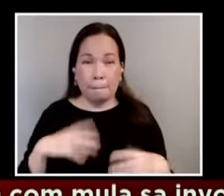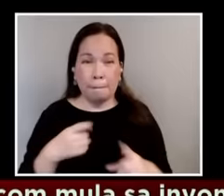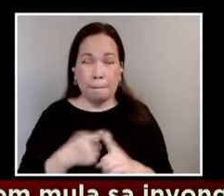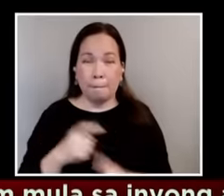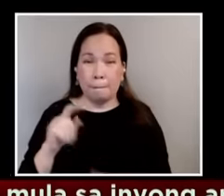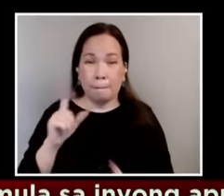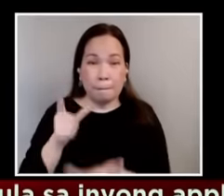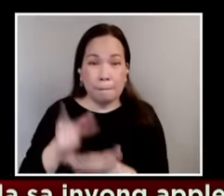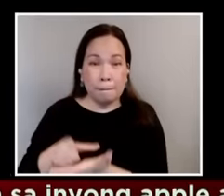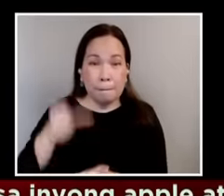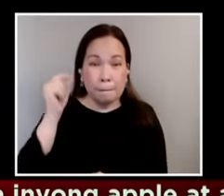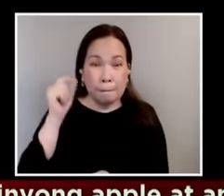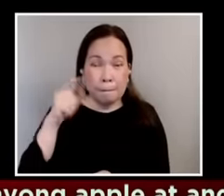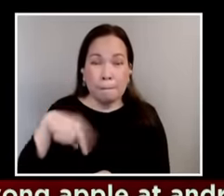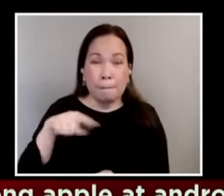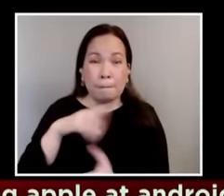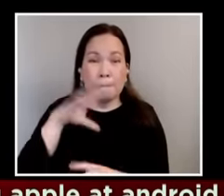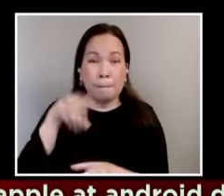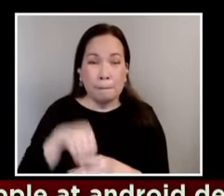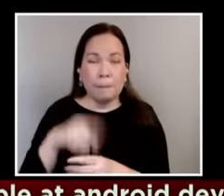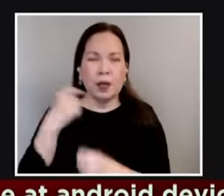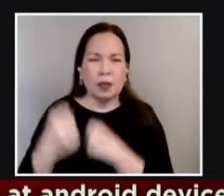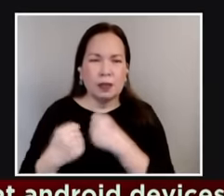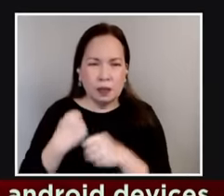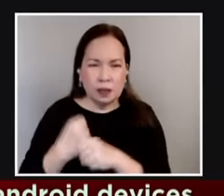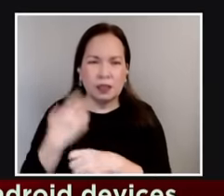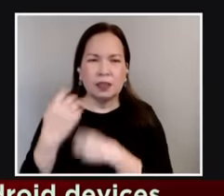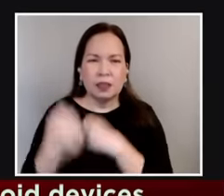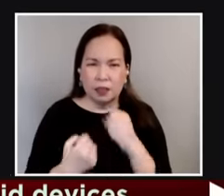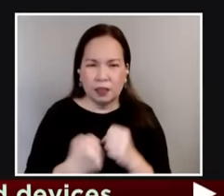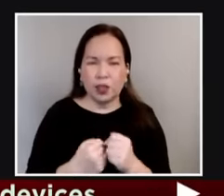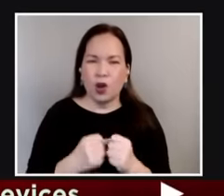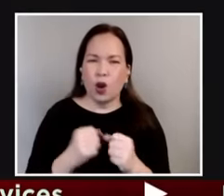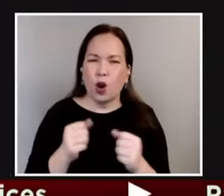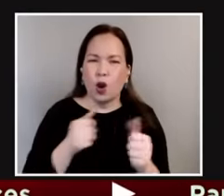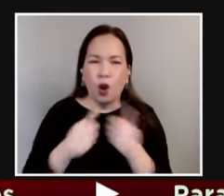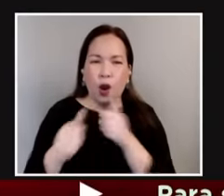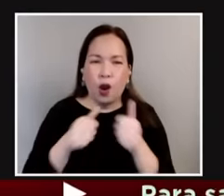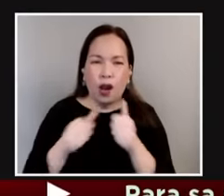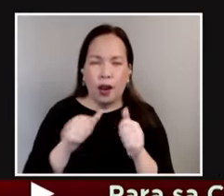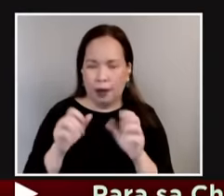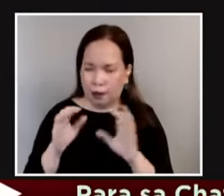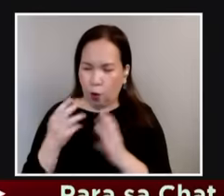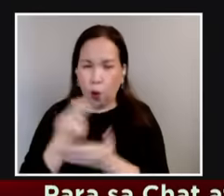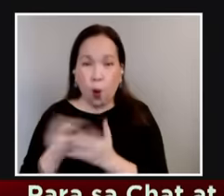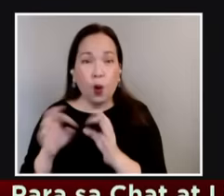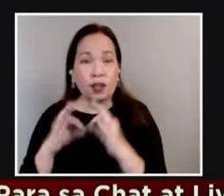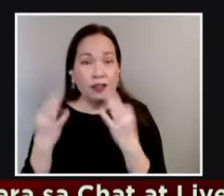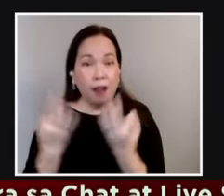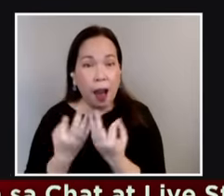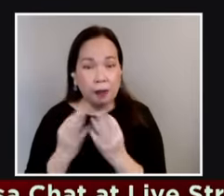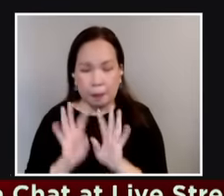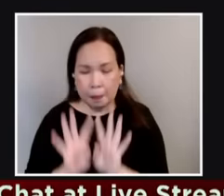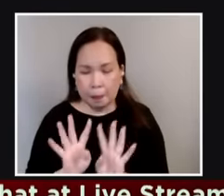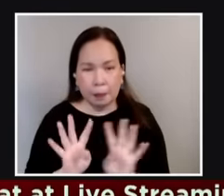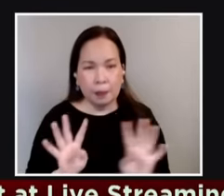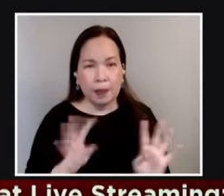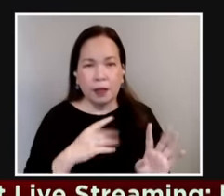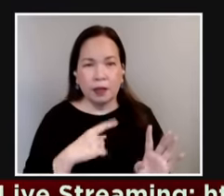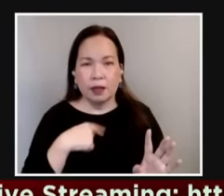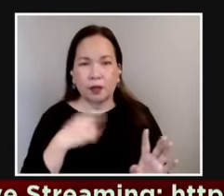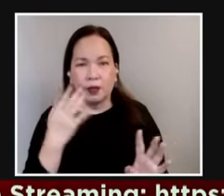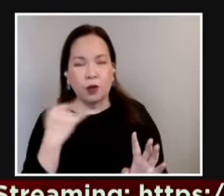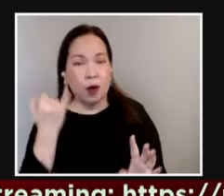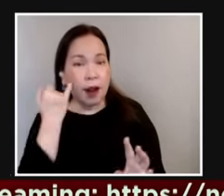sa kanilang paglahok sa taunang Belenismo. Makahulugan ang nativity scene na mula sa ideya ng mga babae na solo parents